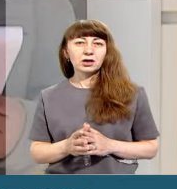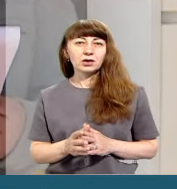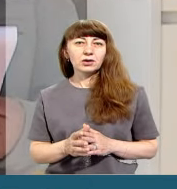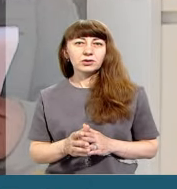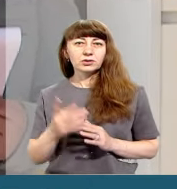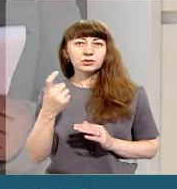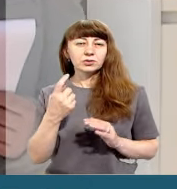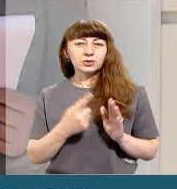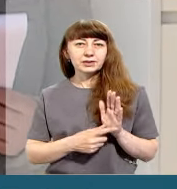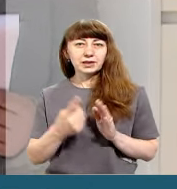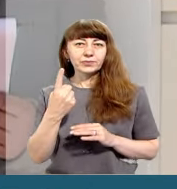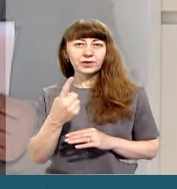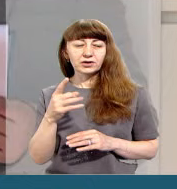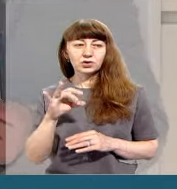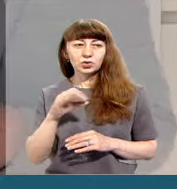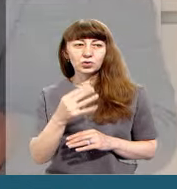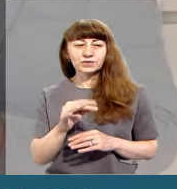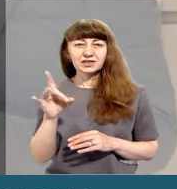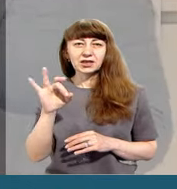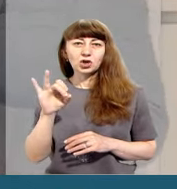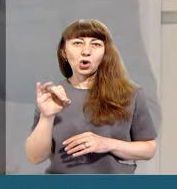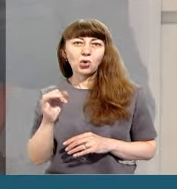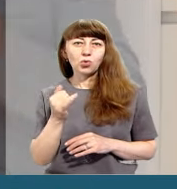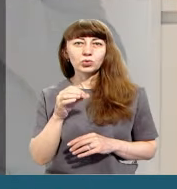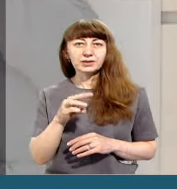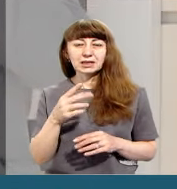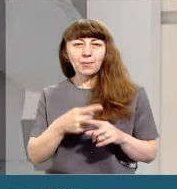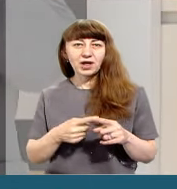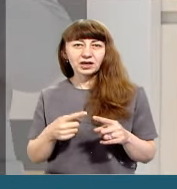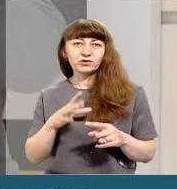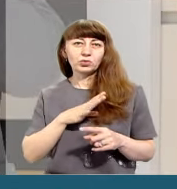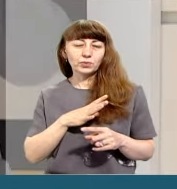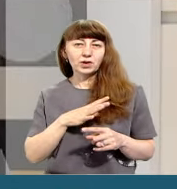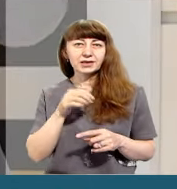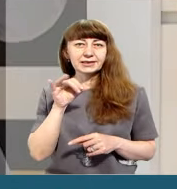дивизию, сформированную в городе Золотоусте наполовину из костанайцев, и